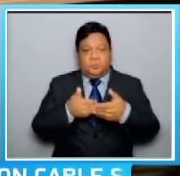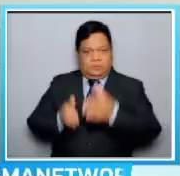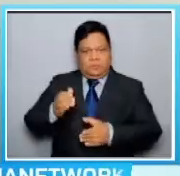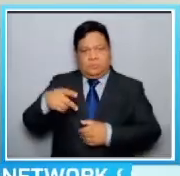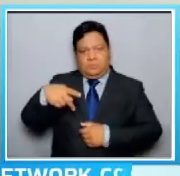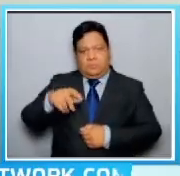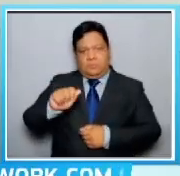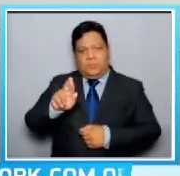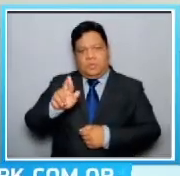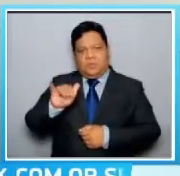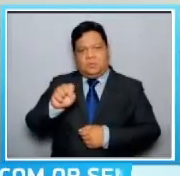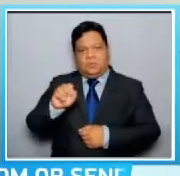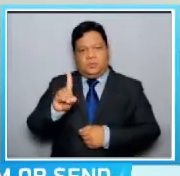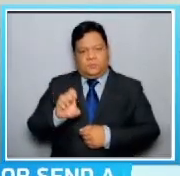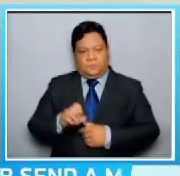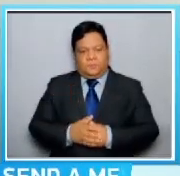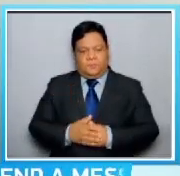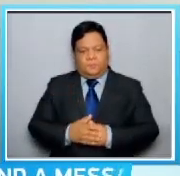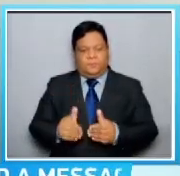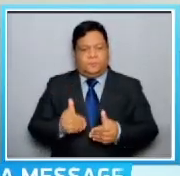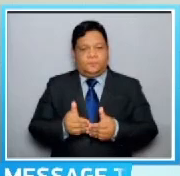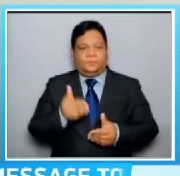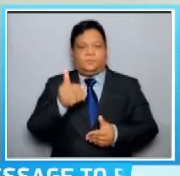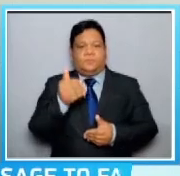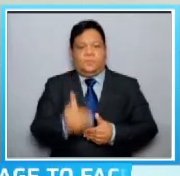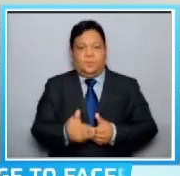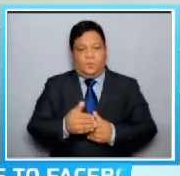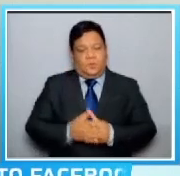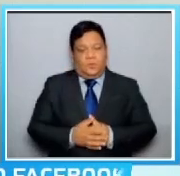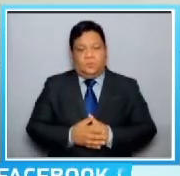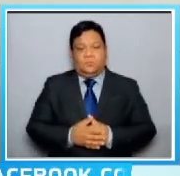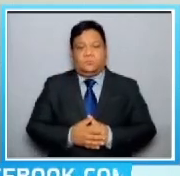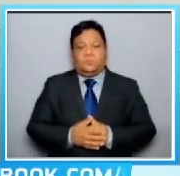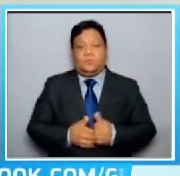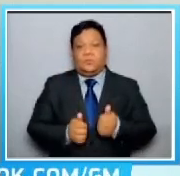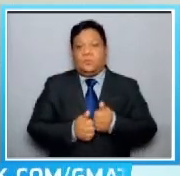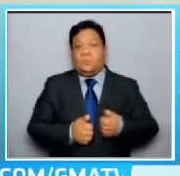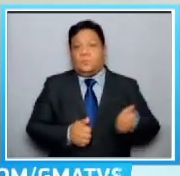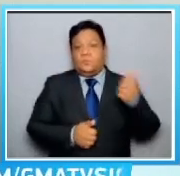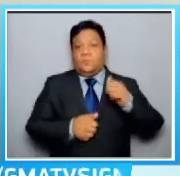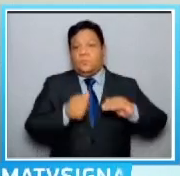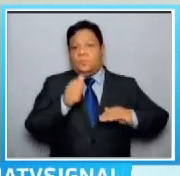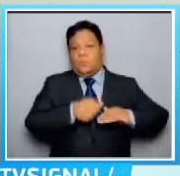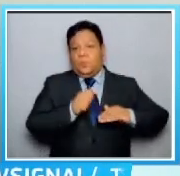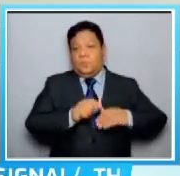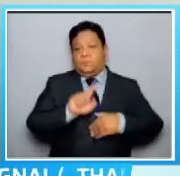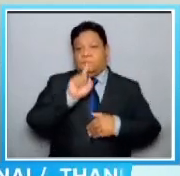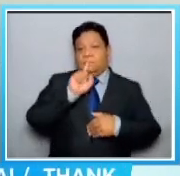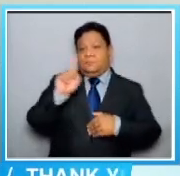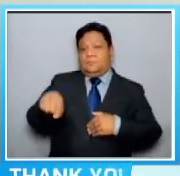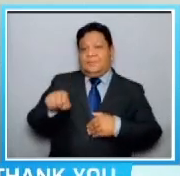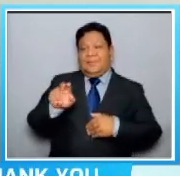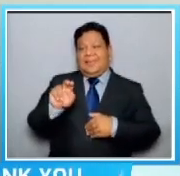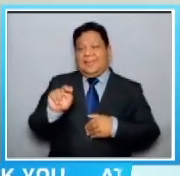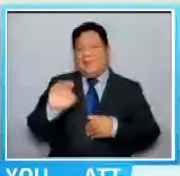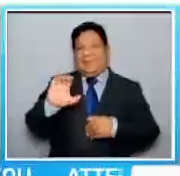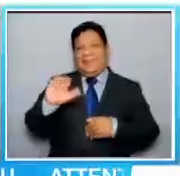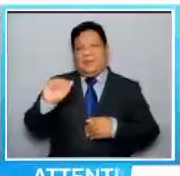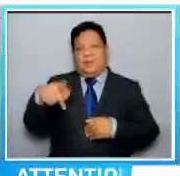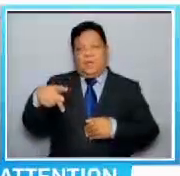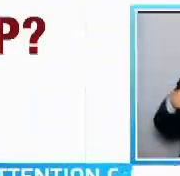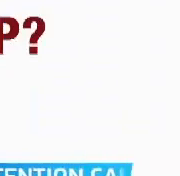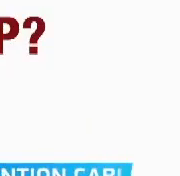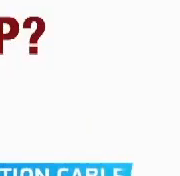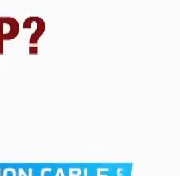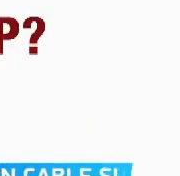presence. Ipinatigil nga muna ng Korte Suprema ang no-contact apprehension policy sa ilang lungsod sa NCR. Ano naman